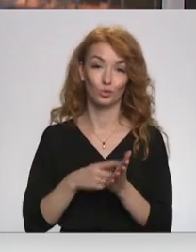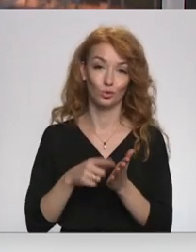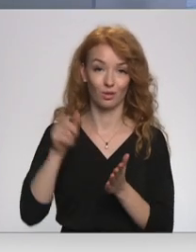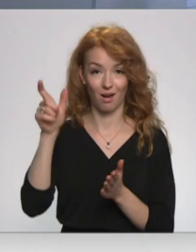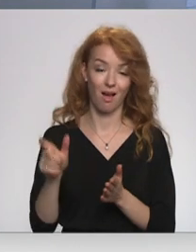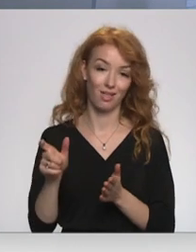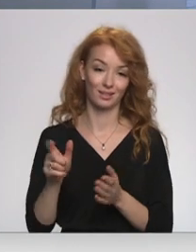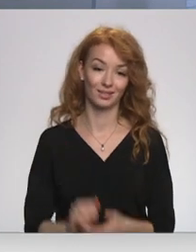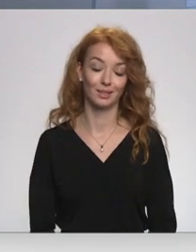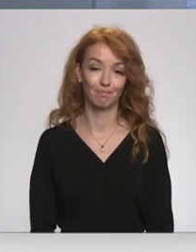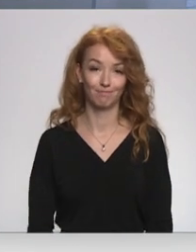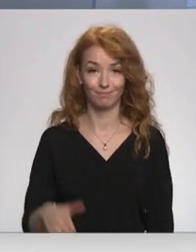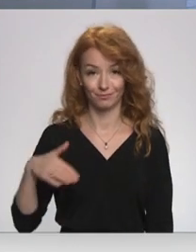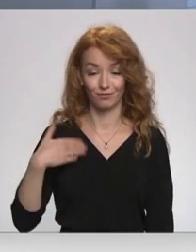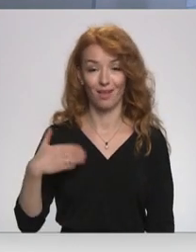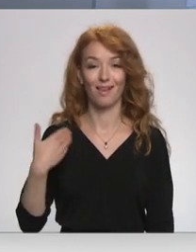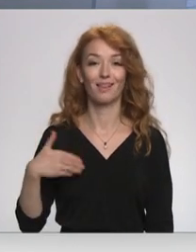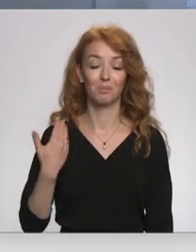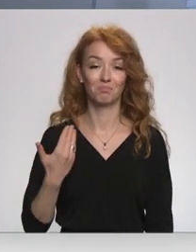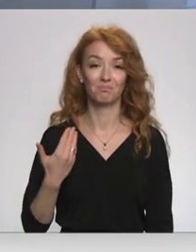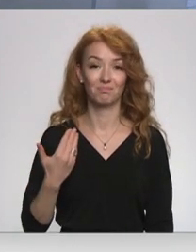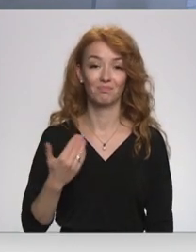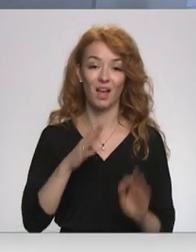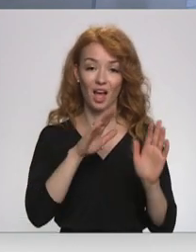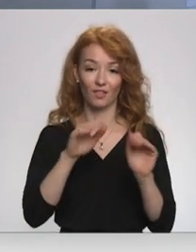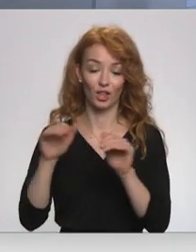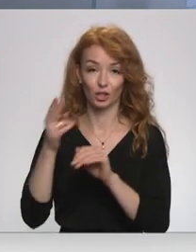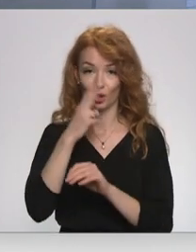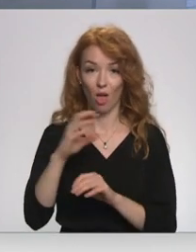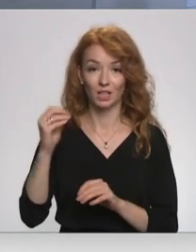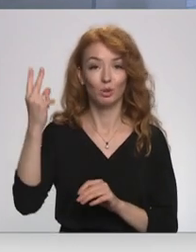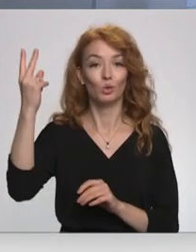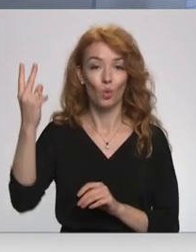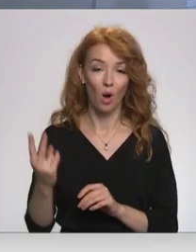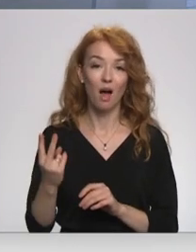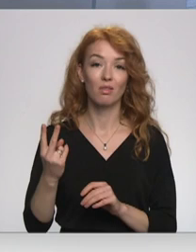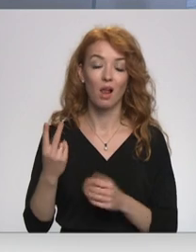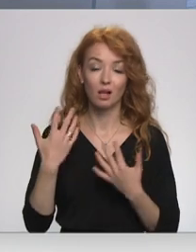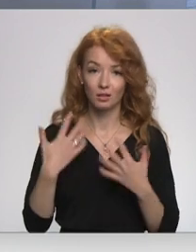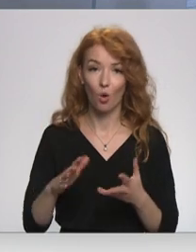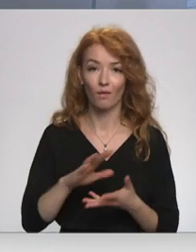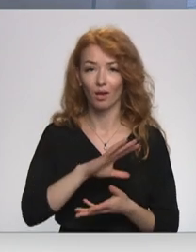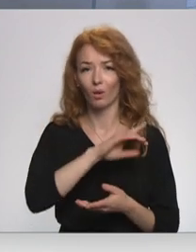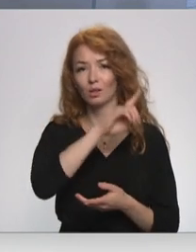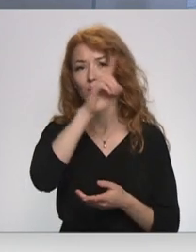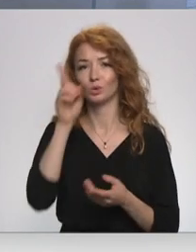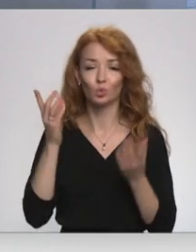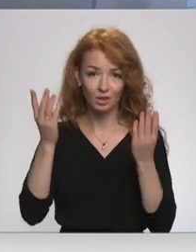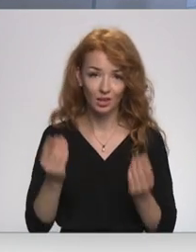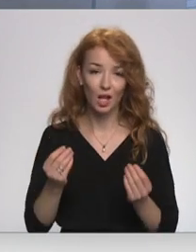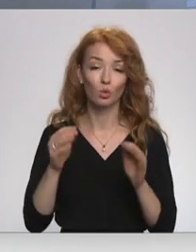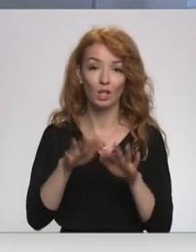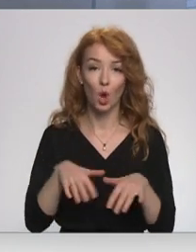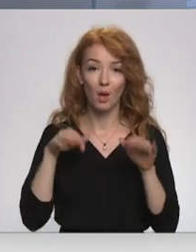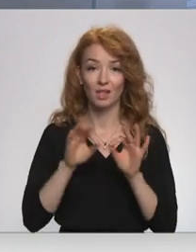Ina Strastiņa. Sveicināt Ina, svinīgā atvadīšanās no Elizabetes otrās ilgst jau visu dienu. Ceremonijas